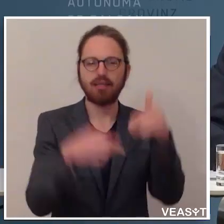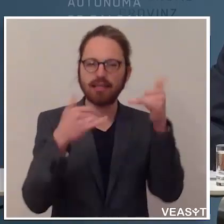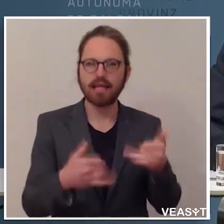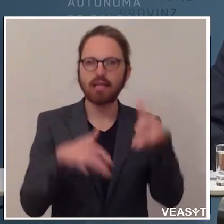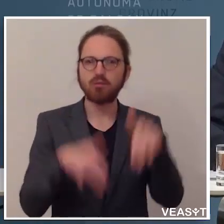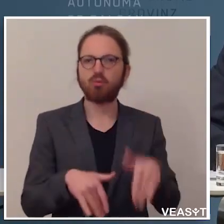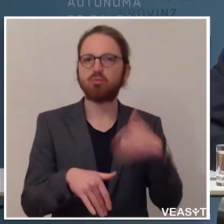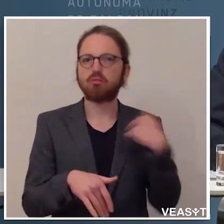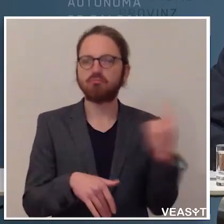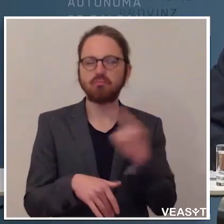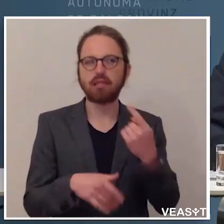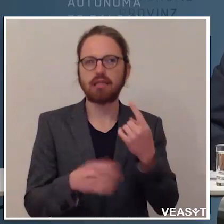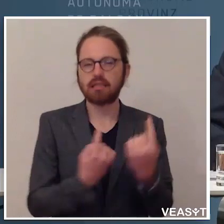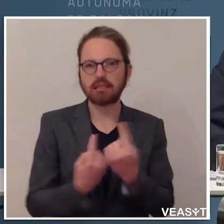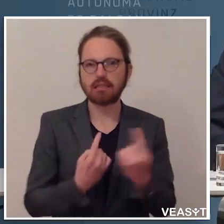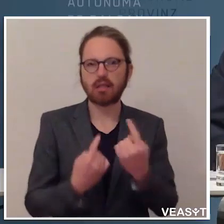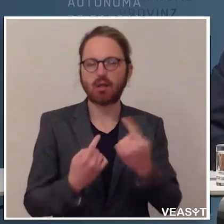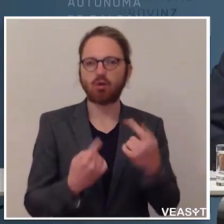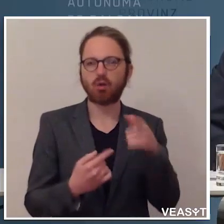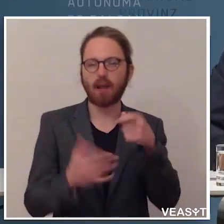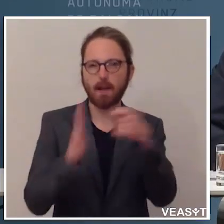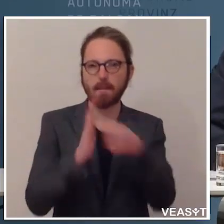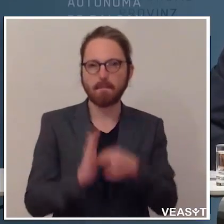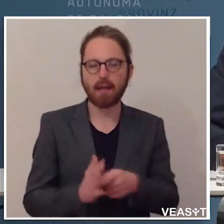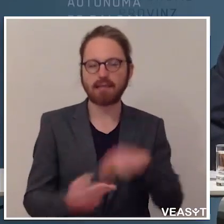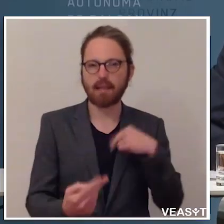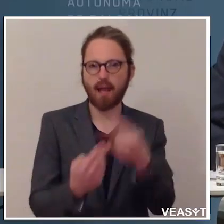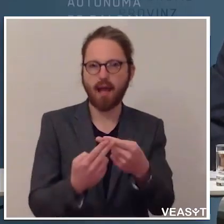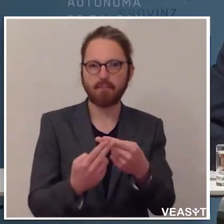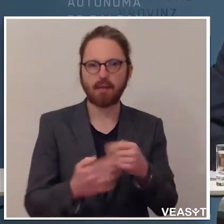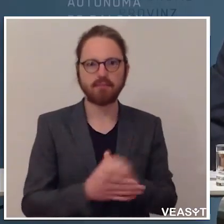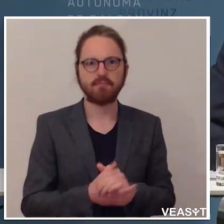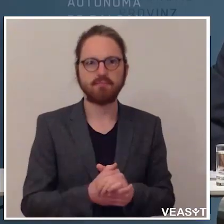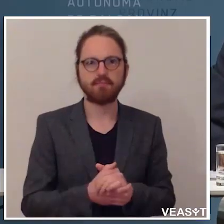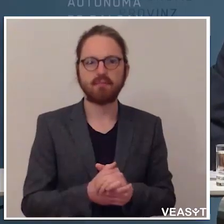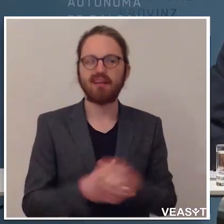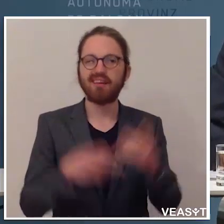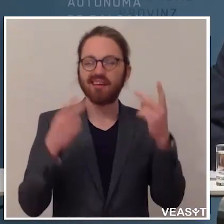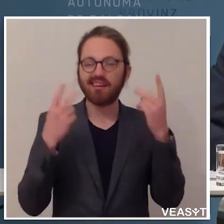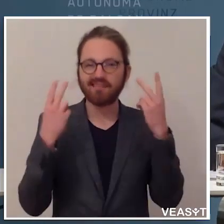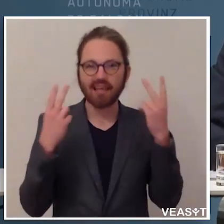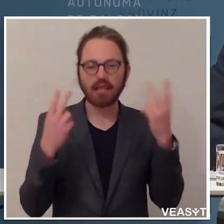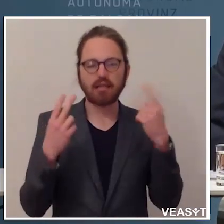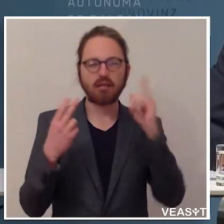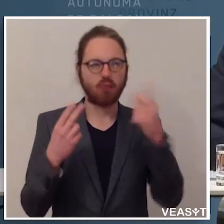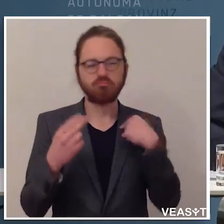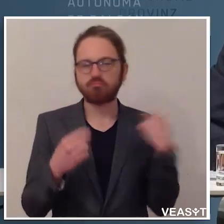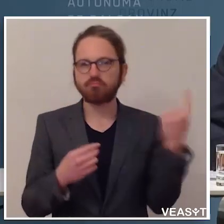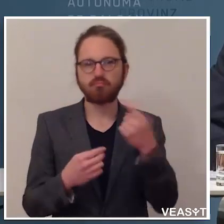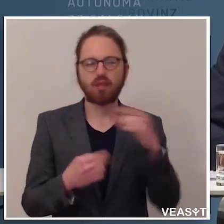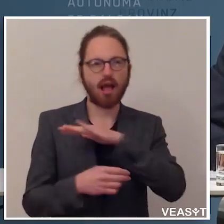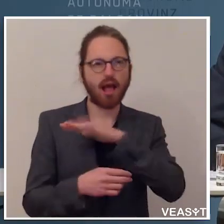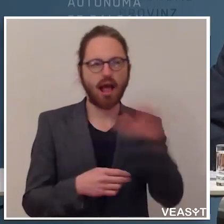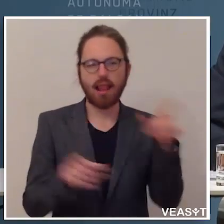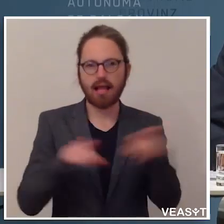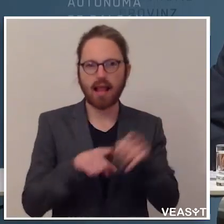der jeweiligen Situation auch Maßnahmen setzen können. Ganz wichtig, da waren wir uns in der Landesregierung alle einig,